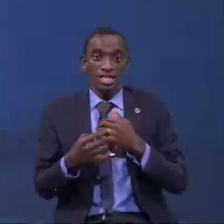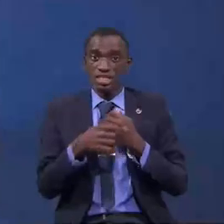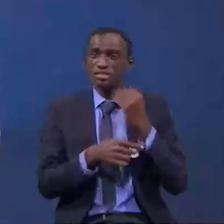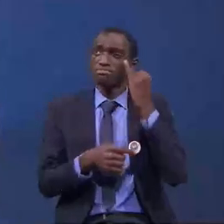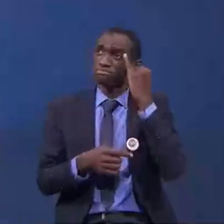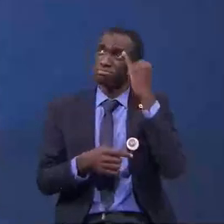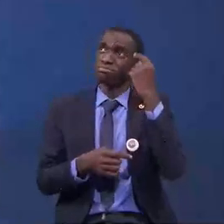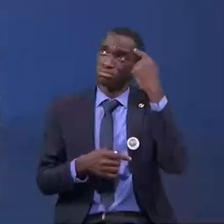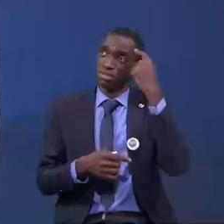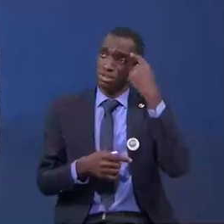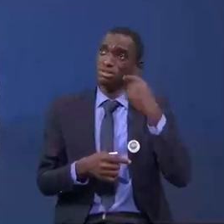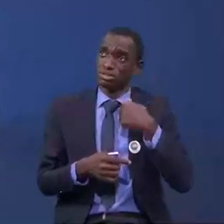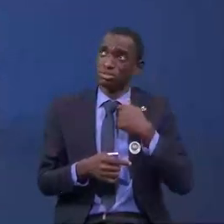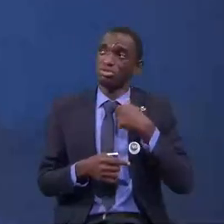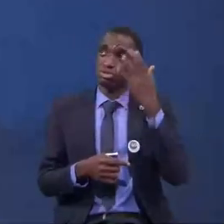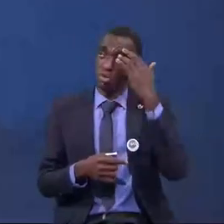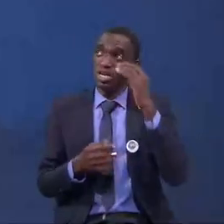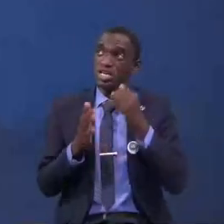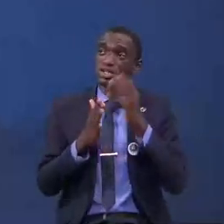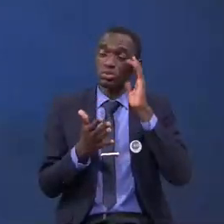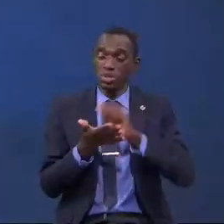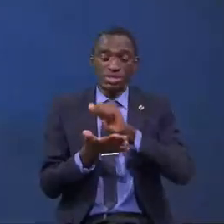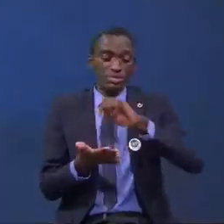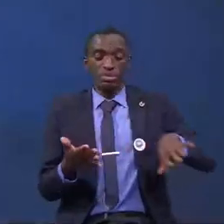Ils disent, ah non, ça va m'ôter l'intérêt de ma vie passée.